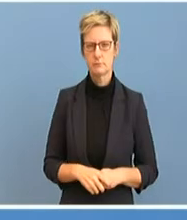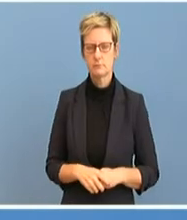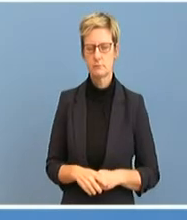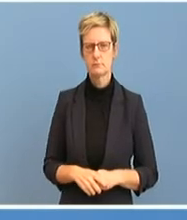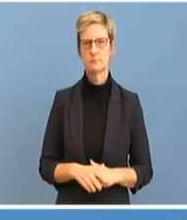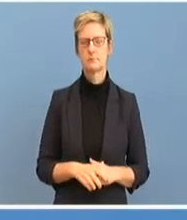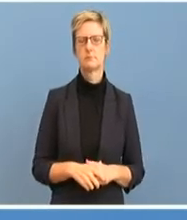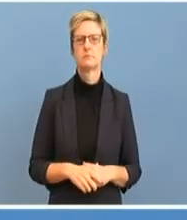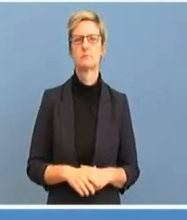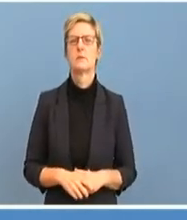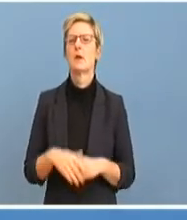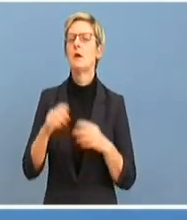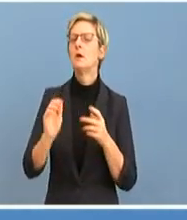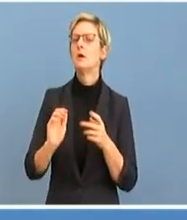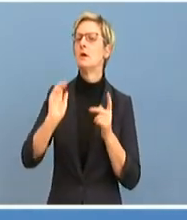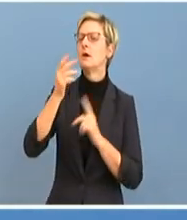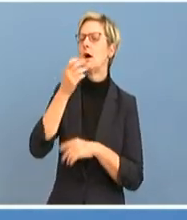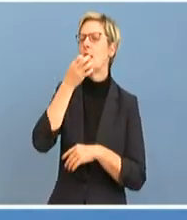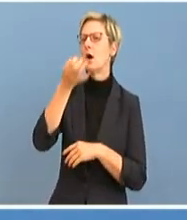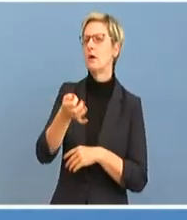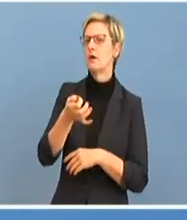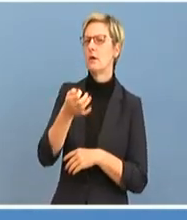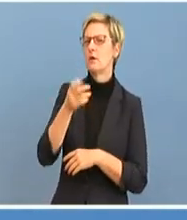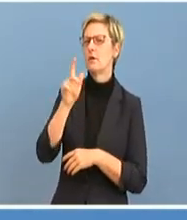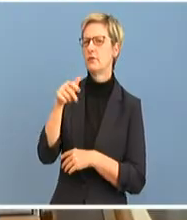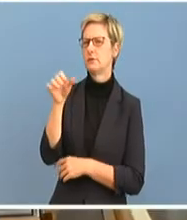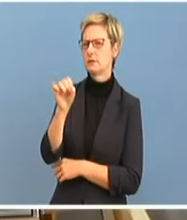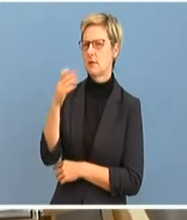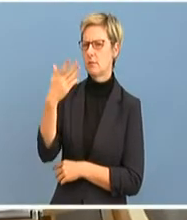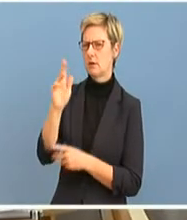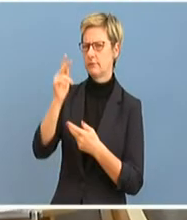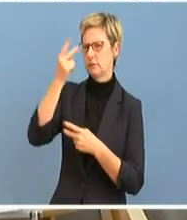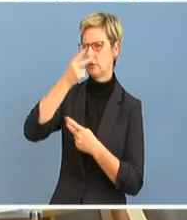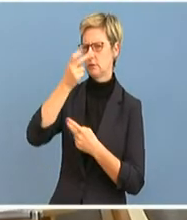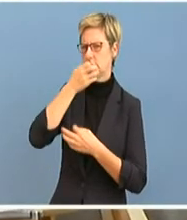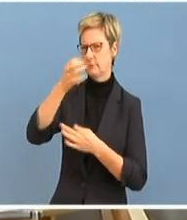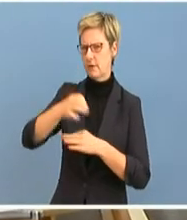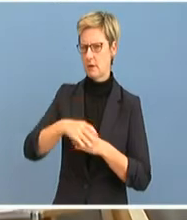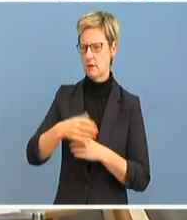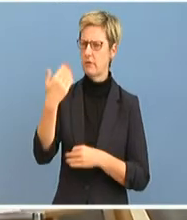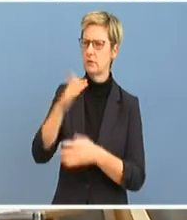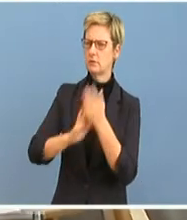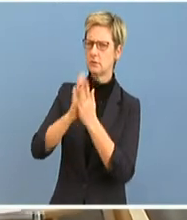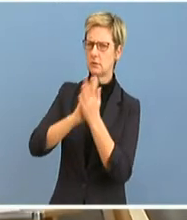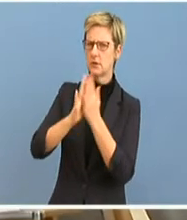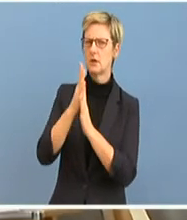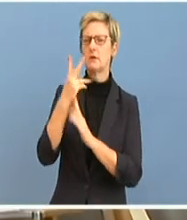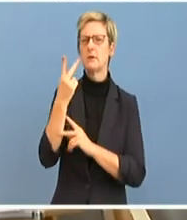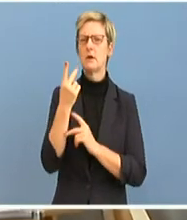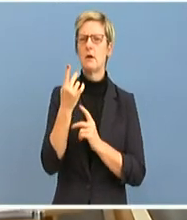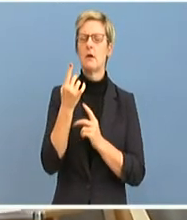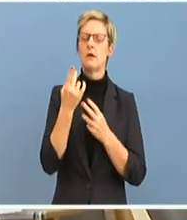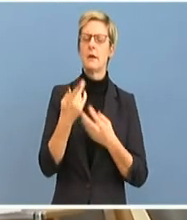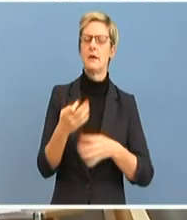Ich hätte nur eine kurze Verständnisfrage an Herrn Seibert. Sie hatten ja vorher ausgeführt, dass die Fälle von schwer verläufenden